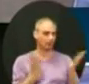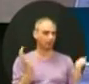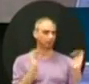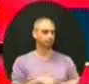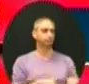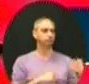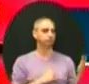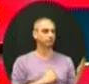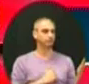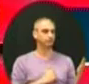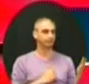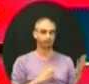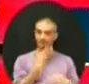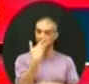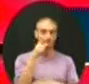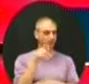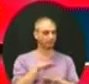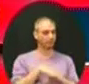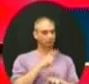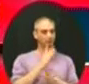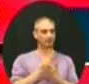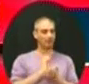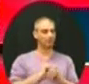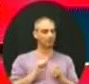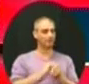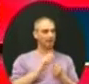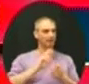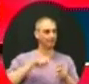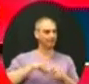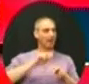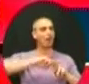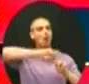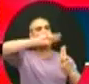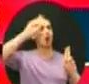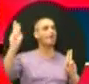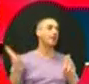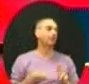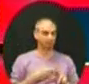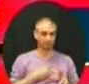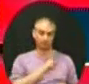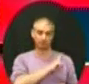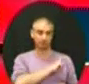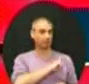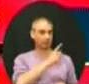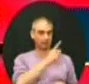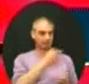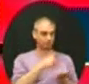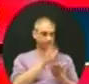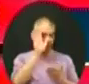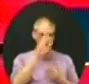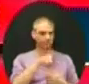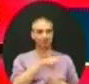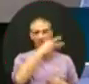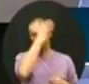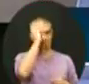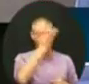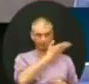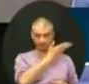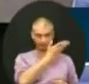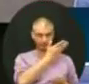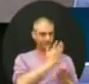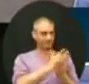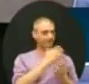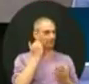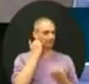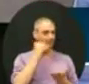קורס. לאומים מרגישים שהם נמחקים תחת הגלובליזציה, בריטניה, החוצה, טראמפ, למעשה מוציא